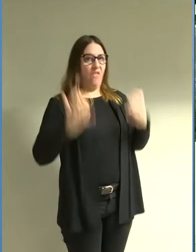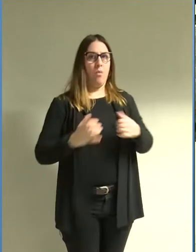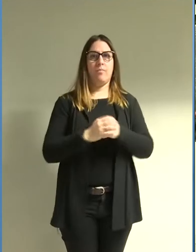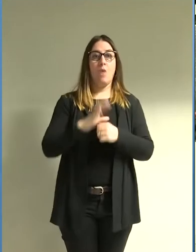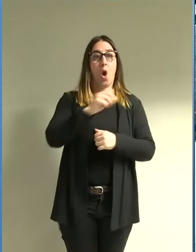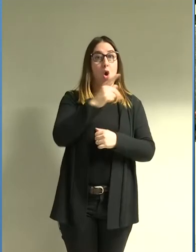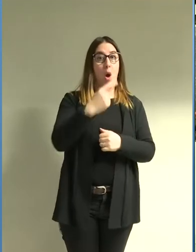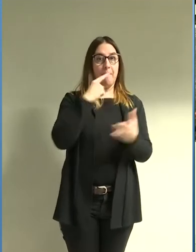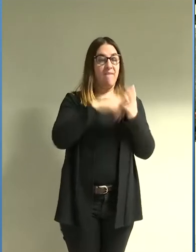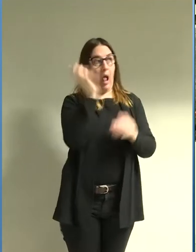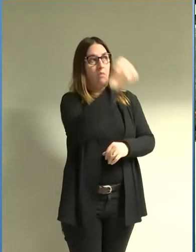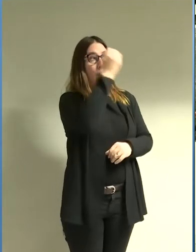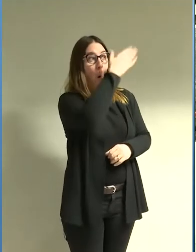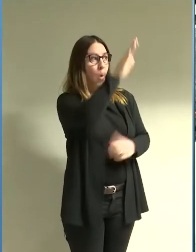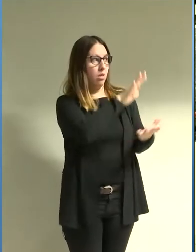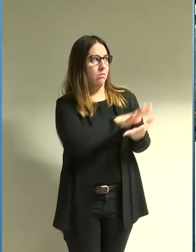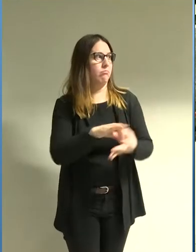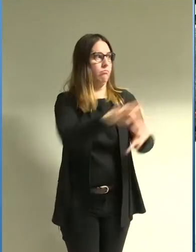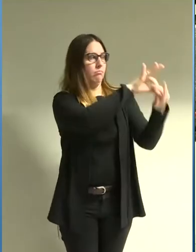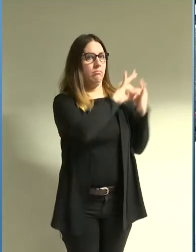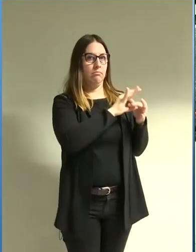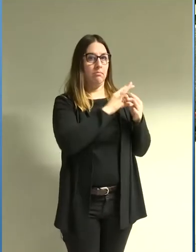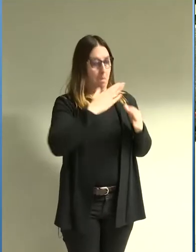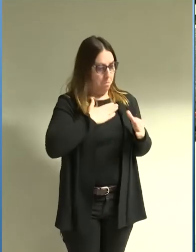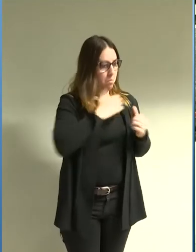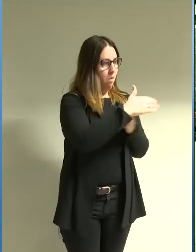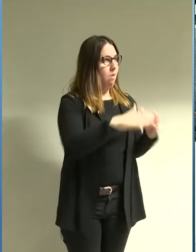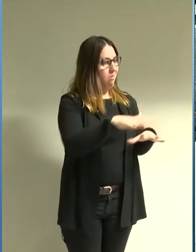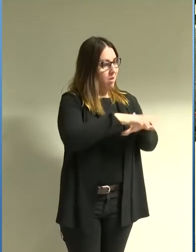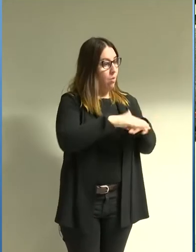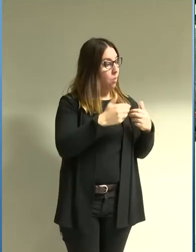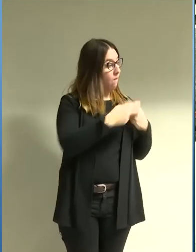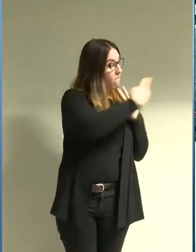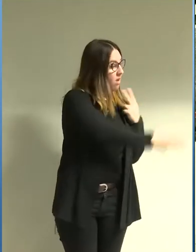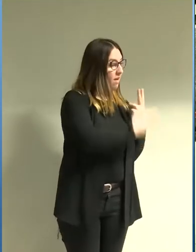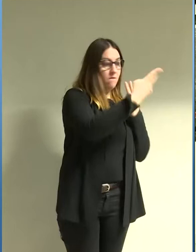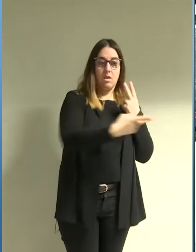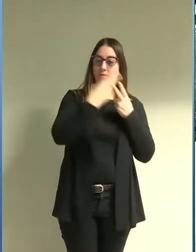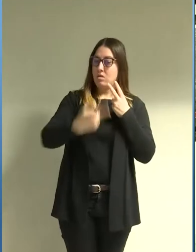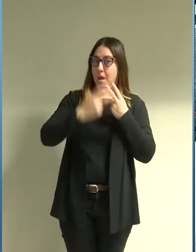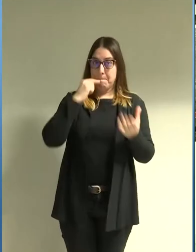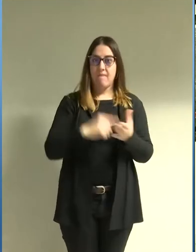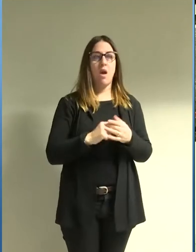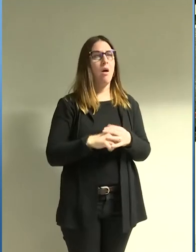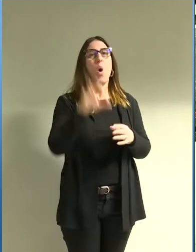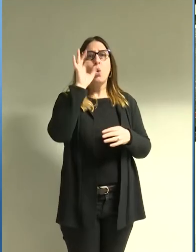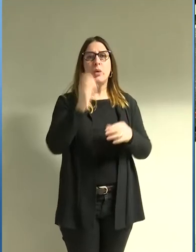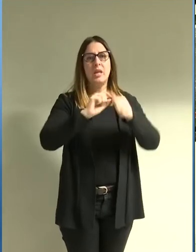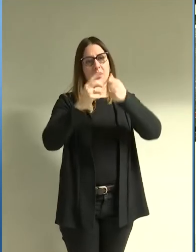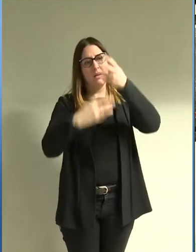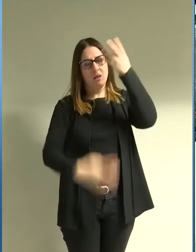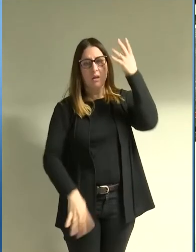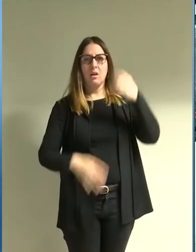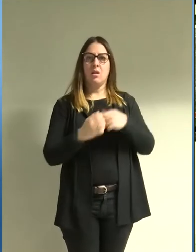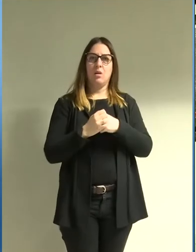coptes pour faire des choses avec d'autres personnes pour leur secteur ouvre le secteur d'un côté pour le quartier d'un côté oui on multiplie pour qu'il y ait plus